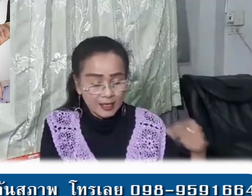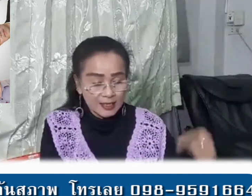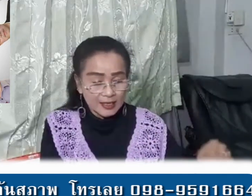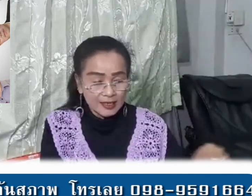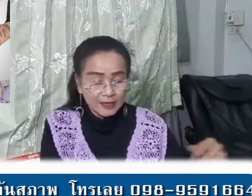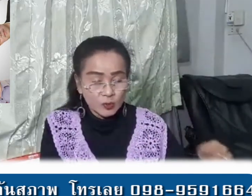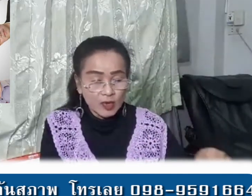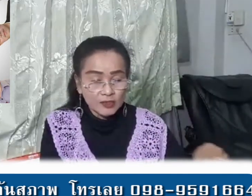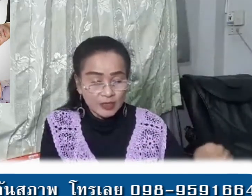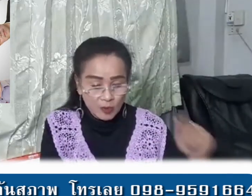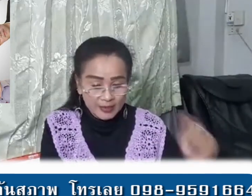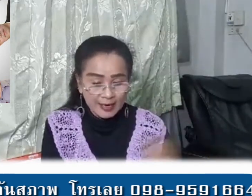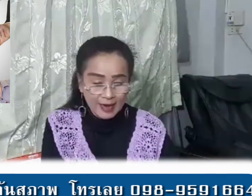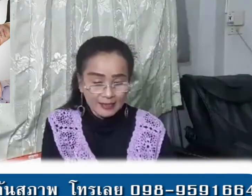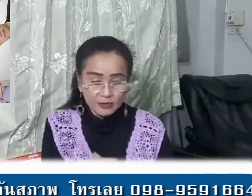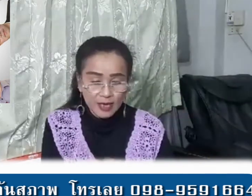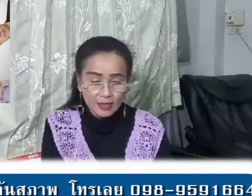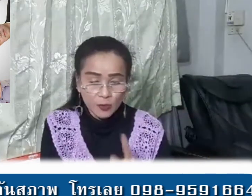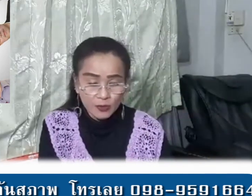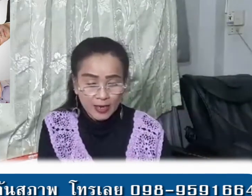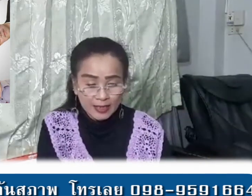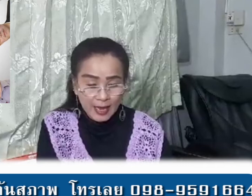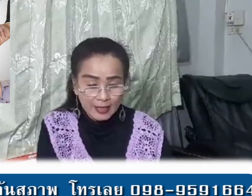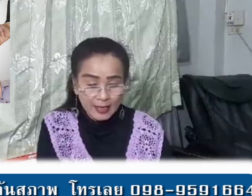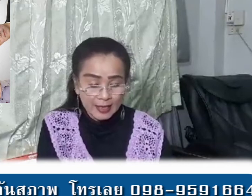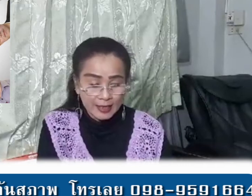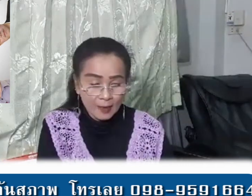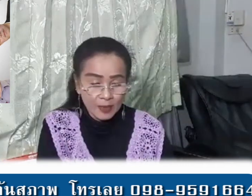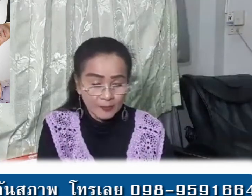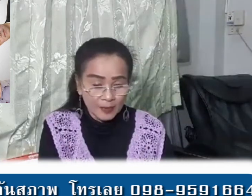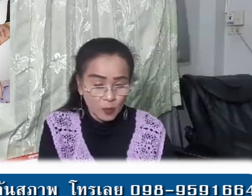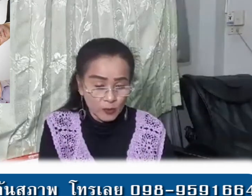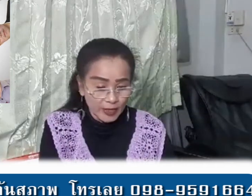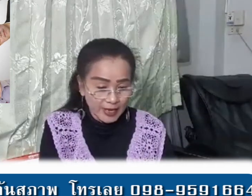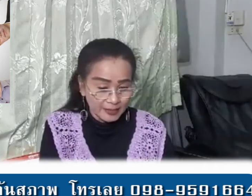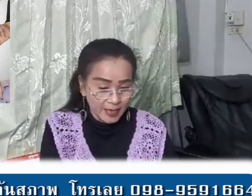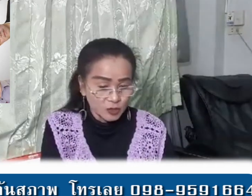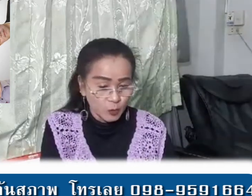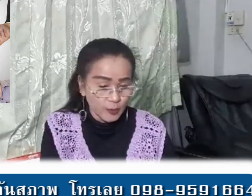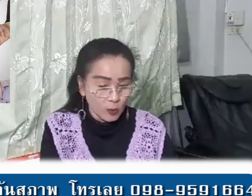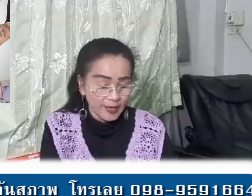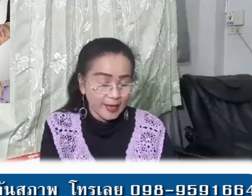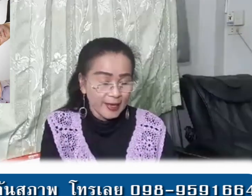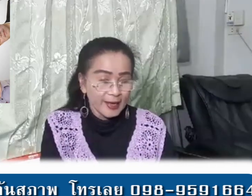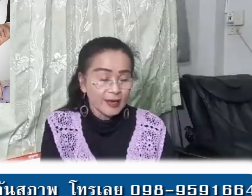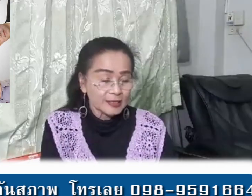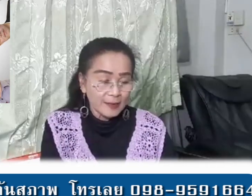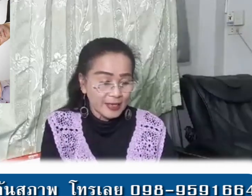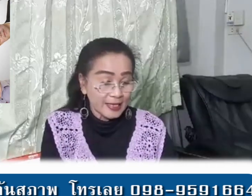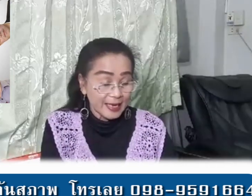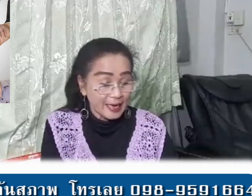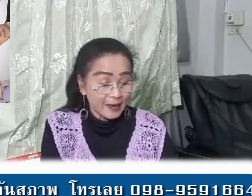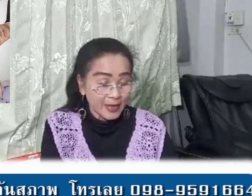อเรือการันส่วนท่านนพดลกันนิกาเนี่ยนะคะเพิ่งเป็นผู้อำนวยการสำนักซูเปอร์โพเนี่ยก็จะเป็นกันนิกาธรรมดานะคะ